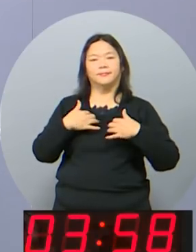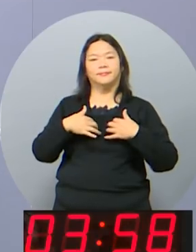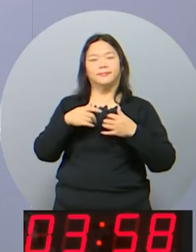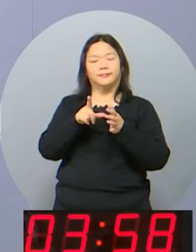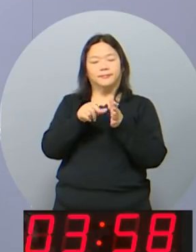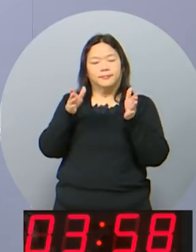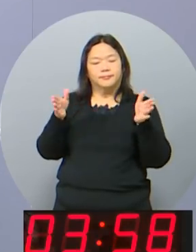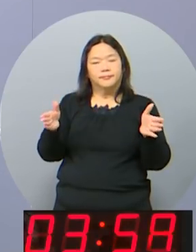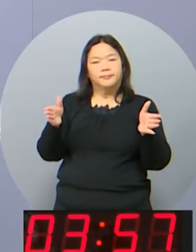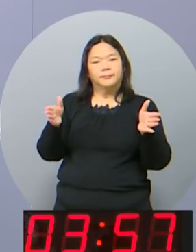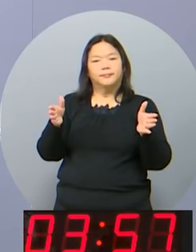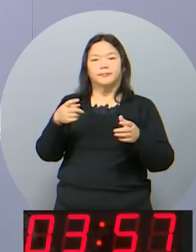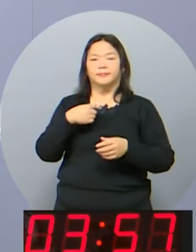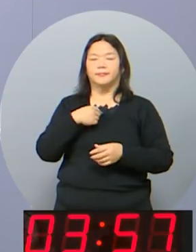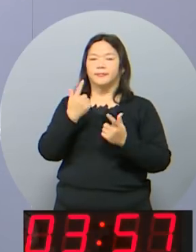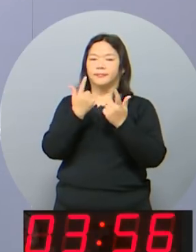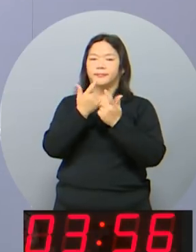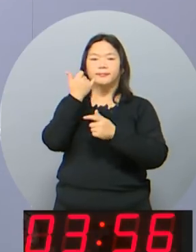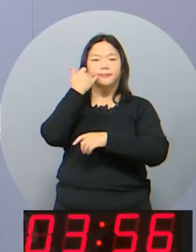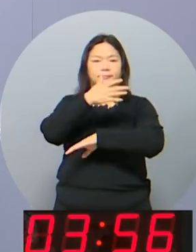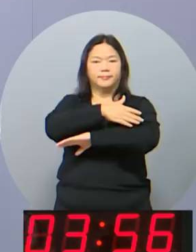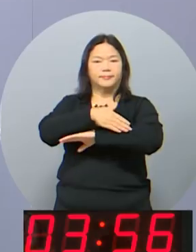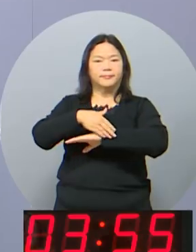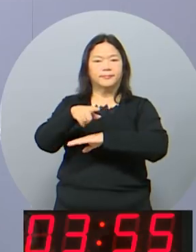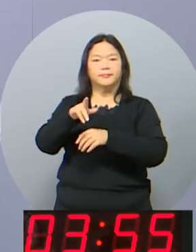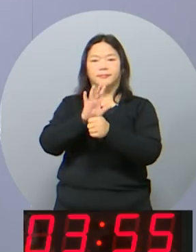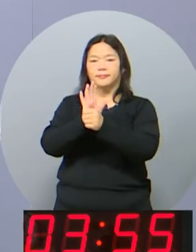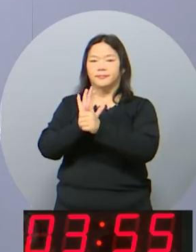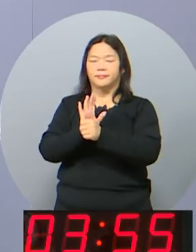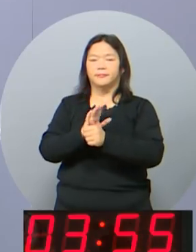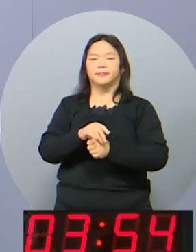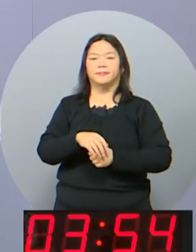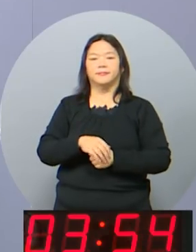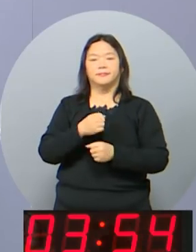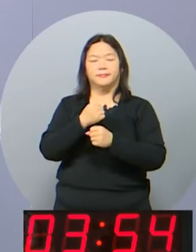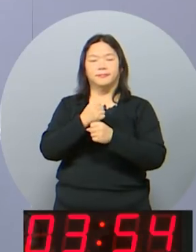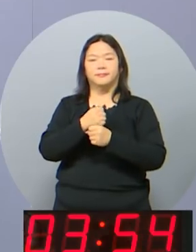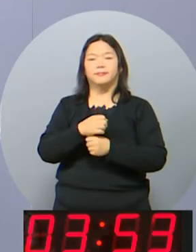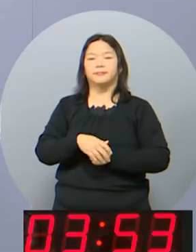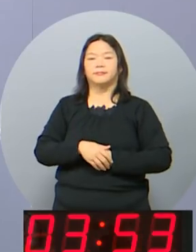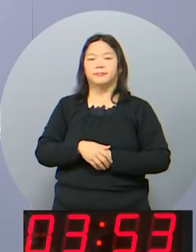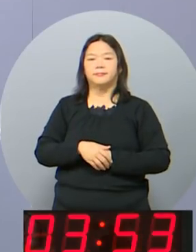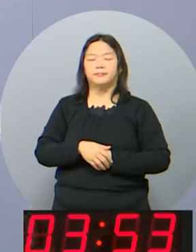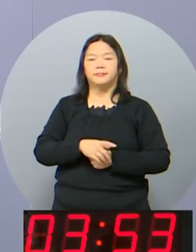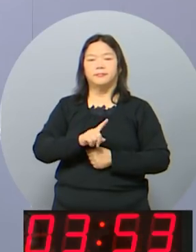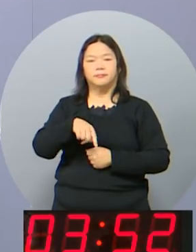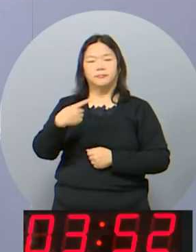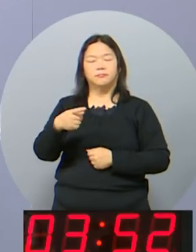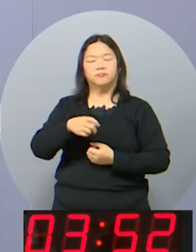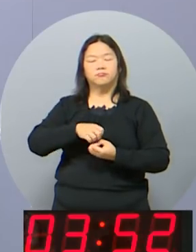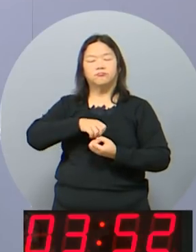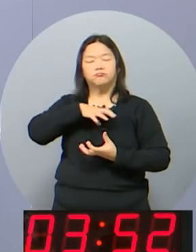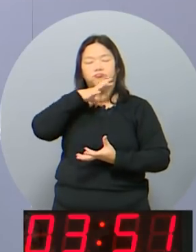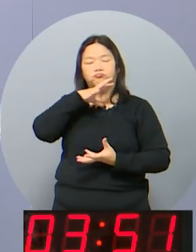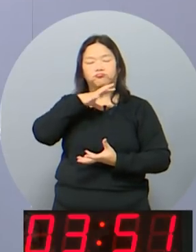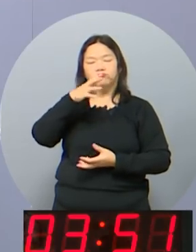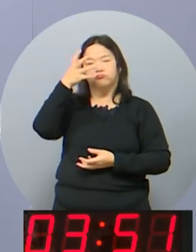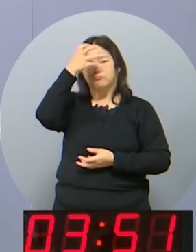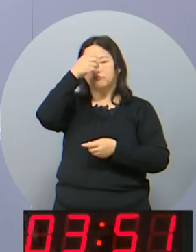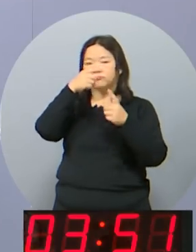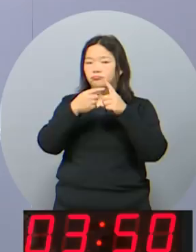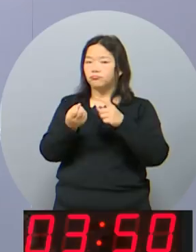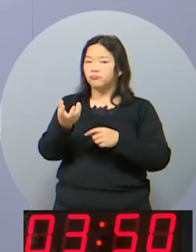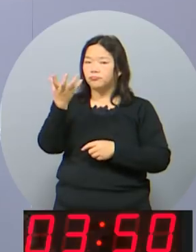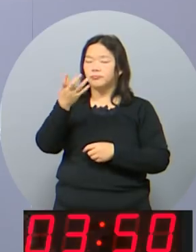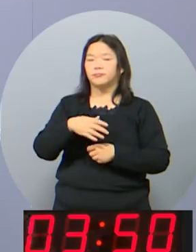时间里在我们北海岸的这个服务。再来就是我们的高龄化老人，过